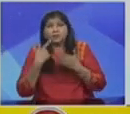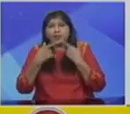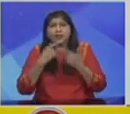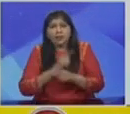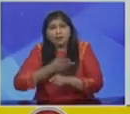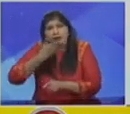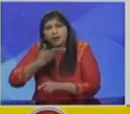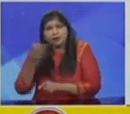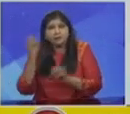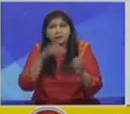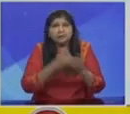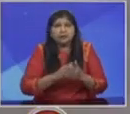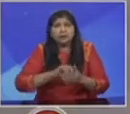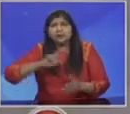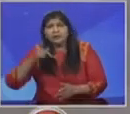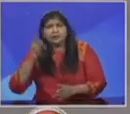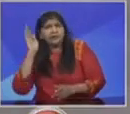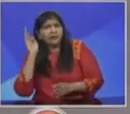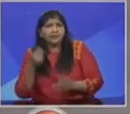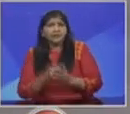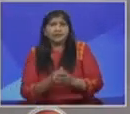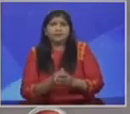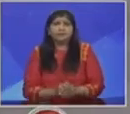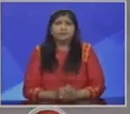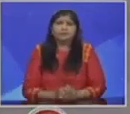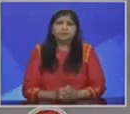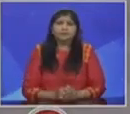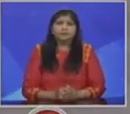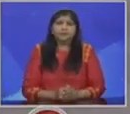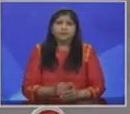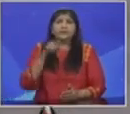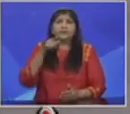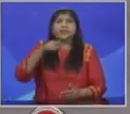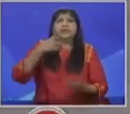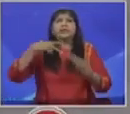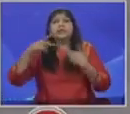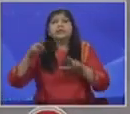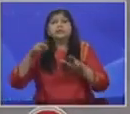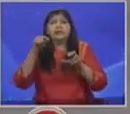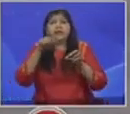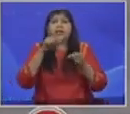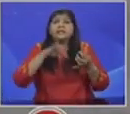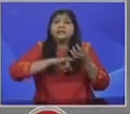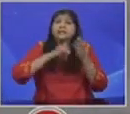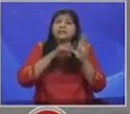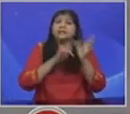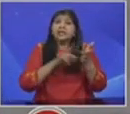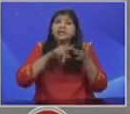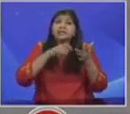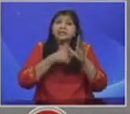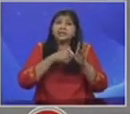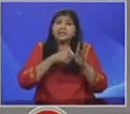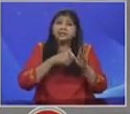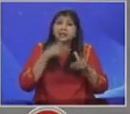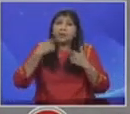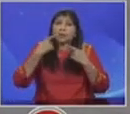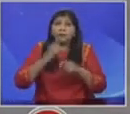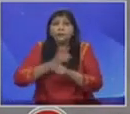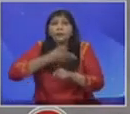एक और आवाज सुनवाता हूँ। कंजकम प्रक्षेपकाय काला ब्रह्मचारी कंदुकम प्रक्षिप्तवान तदा